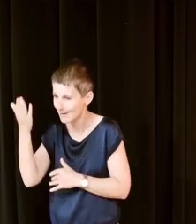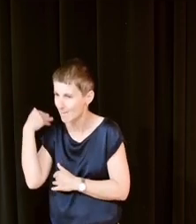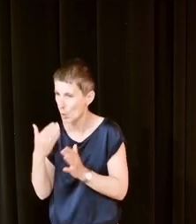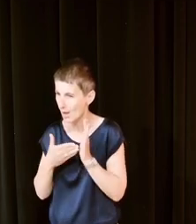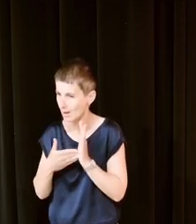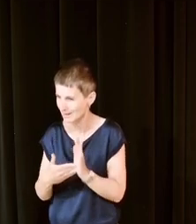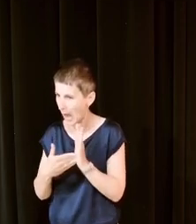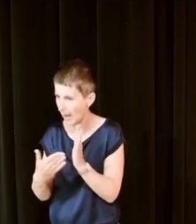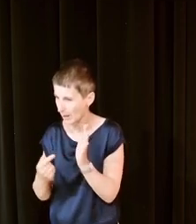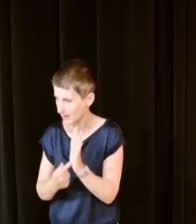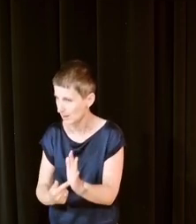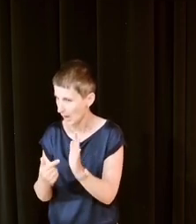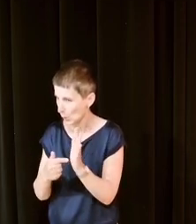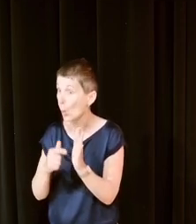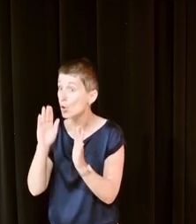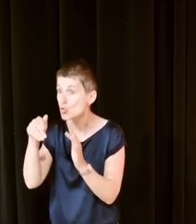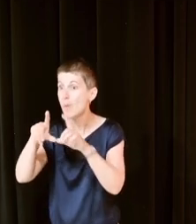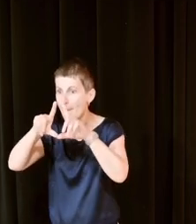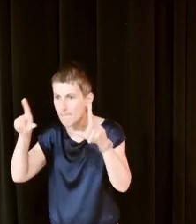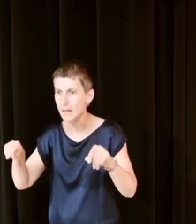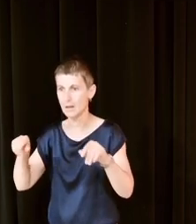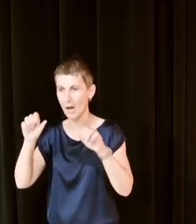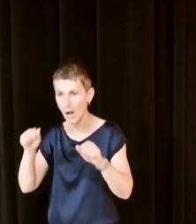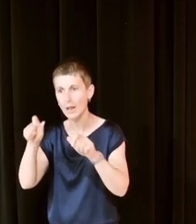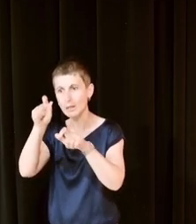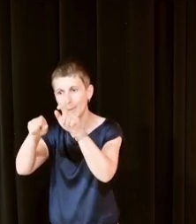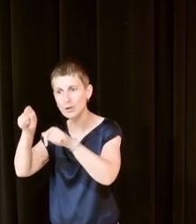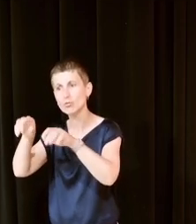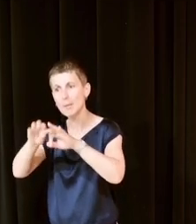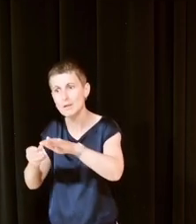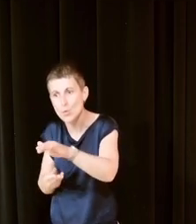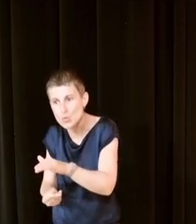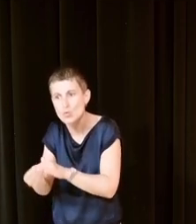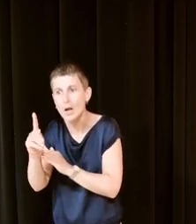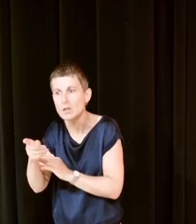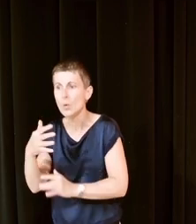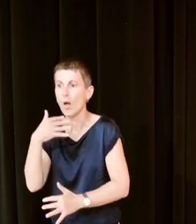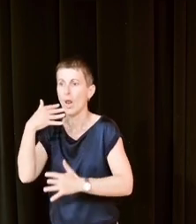wussten, dass sie über die Bilder die Menschen ganz anders treffen können als nur über das Wort.